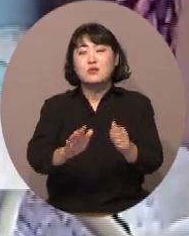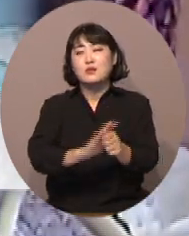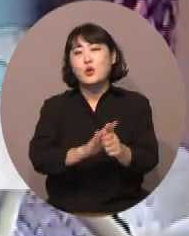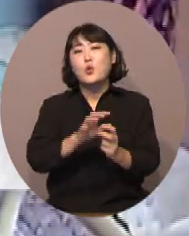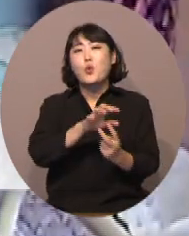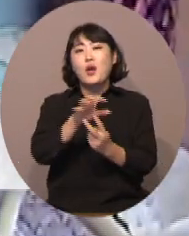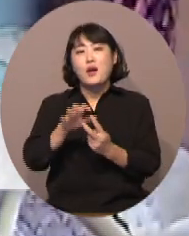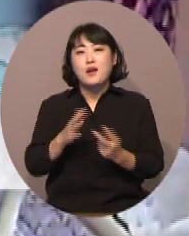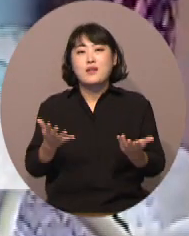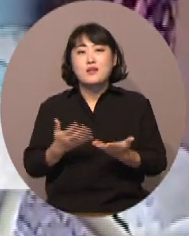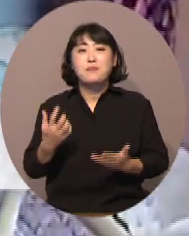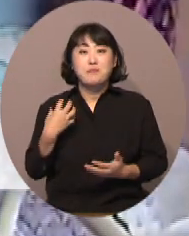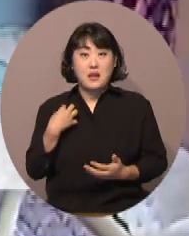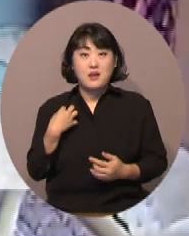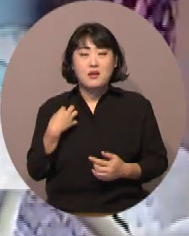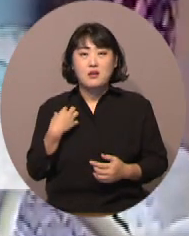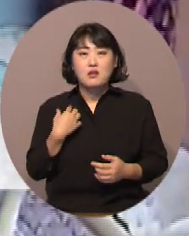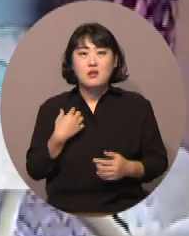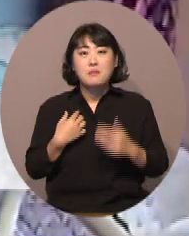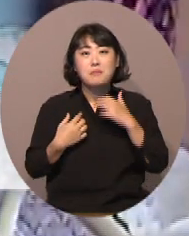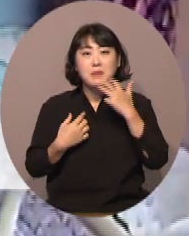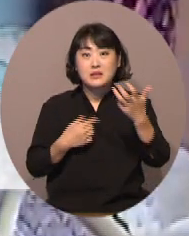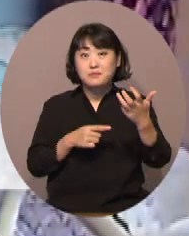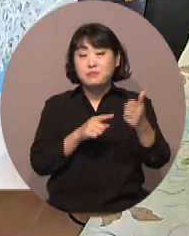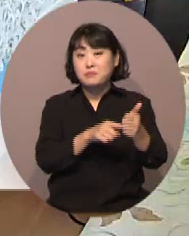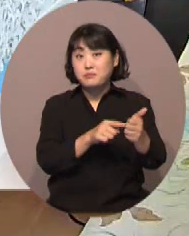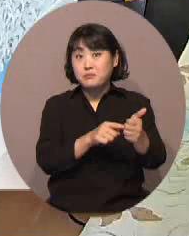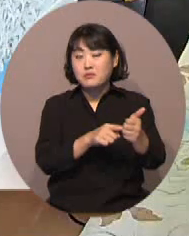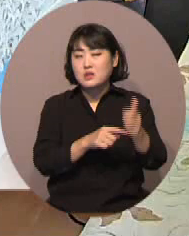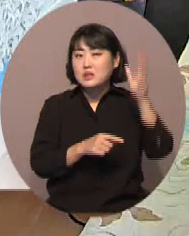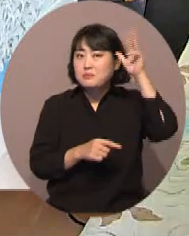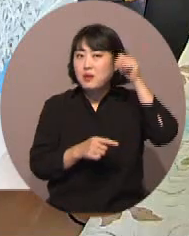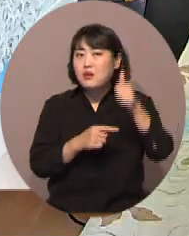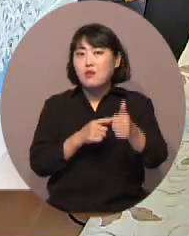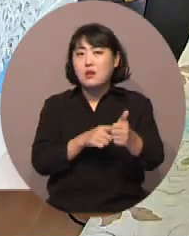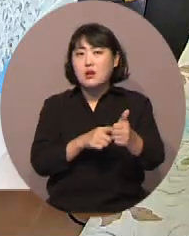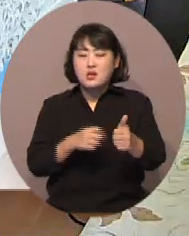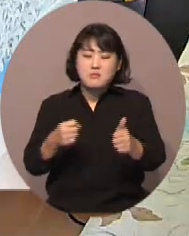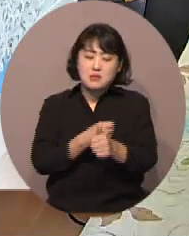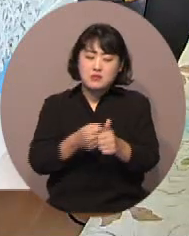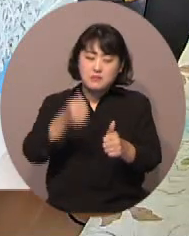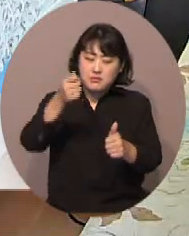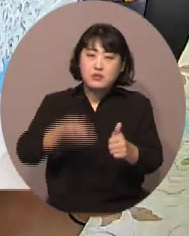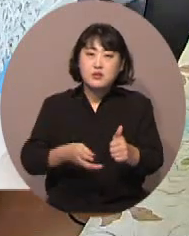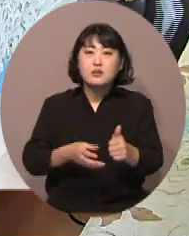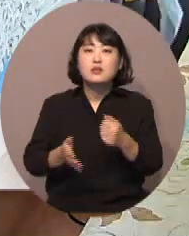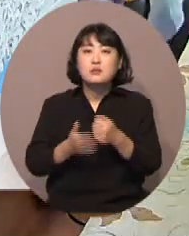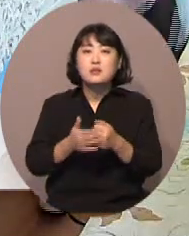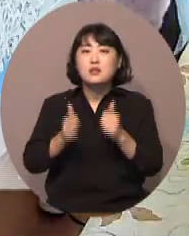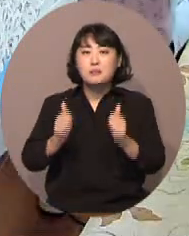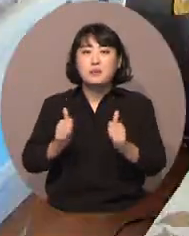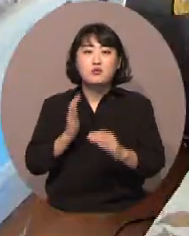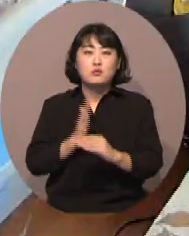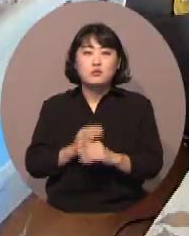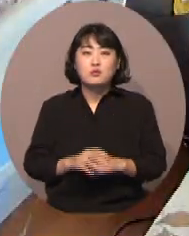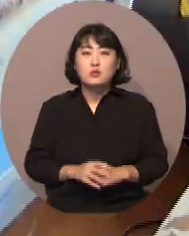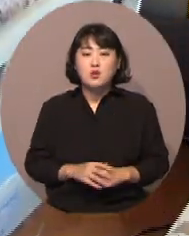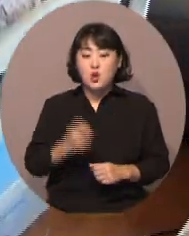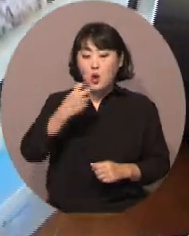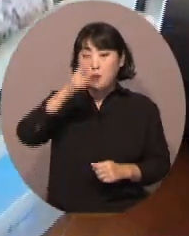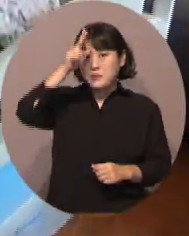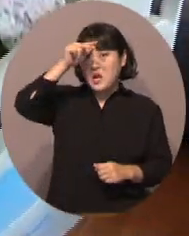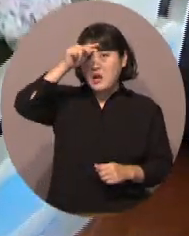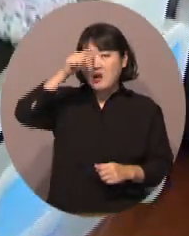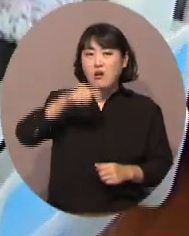일하면서 자신이 돌보던 80대 치매 노인을 수십차례 폭행한 혐의로 재판에 넘겨졌으며 검찰도 양영 부당을